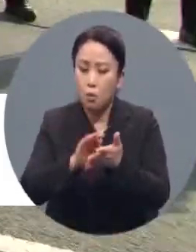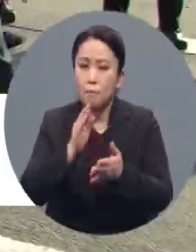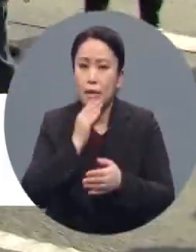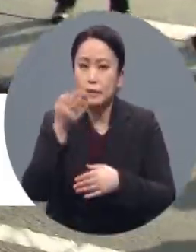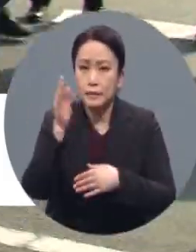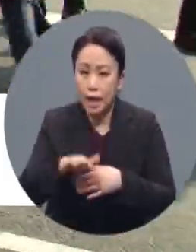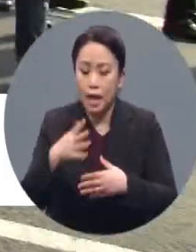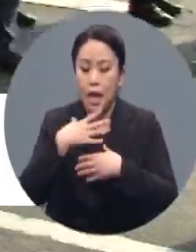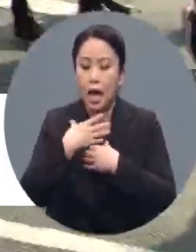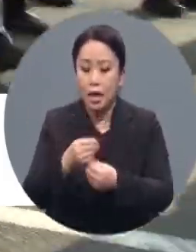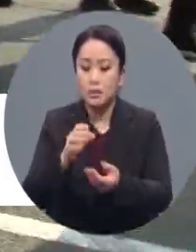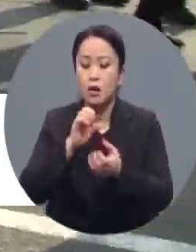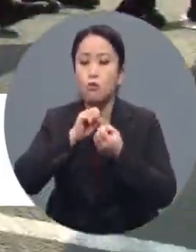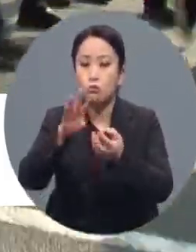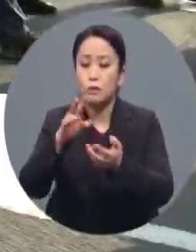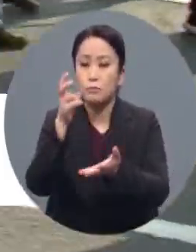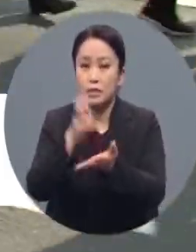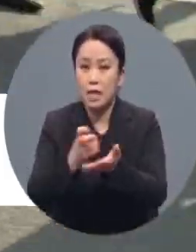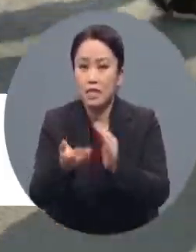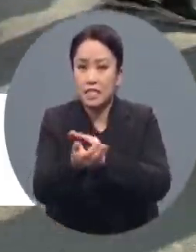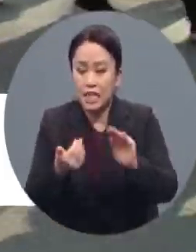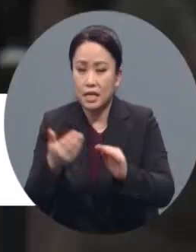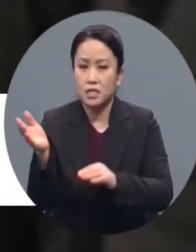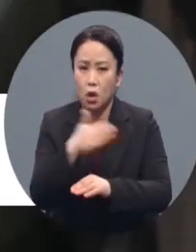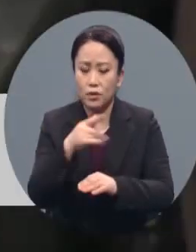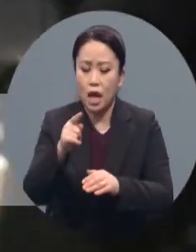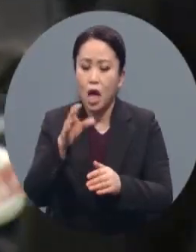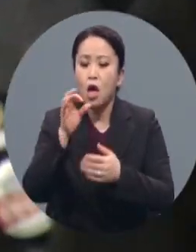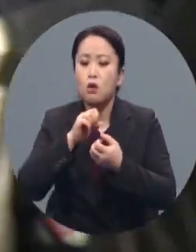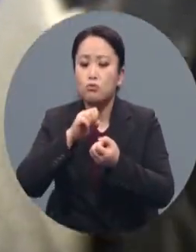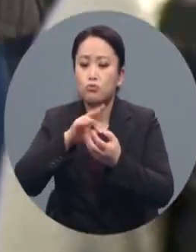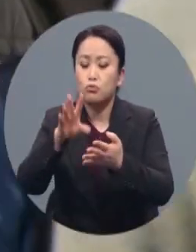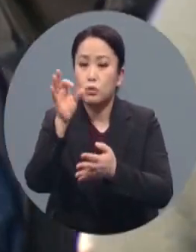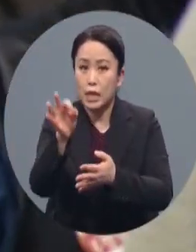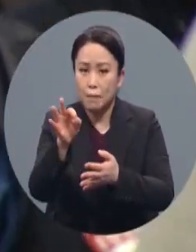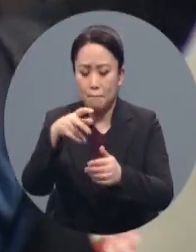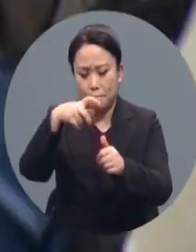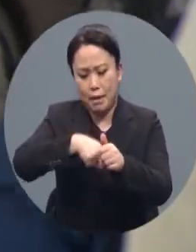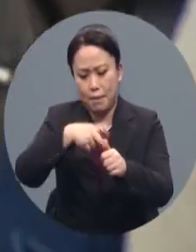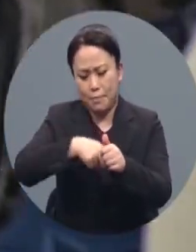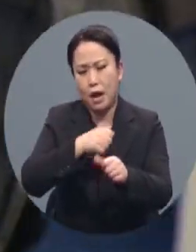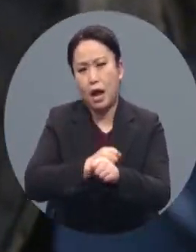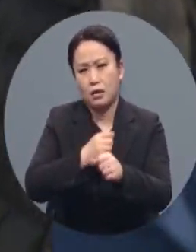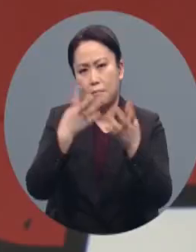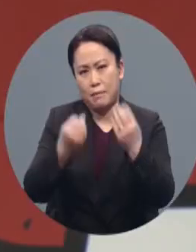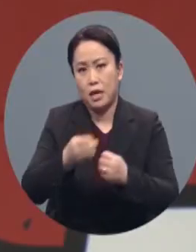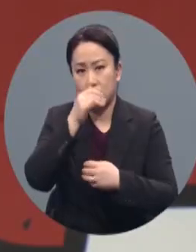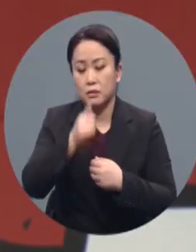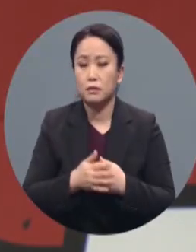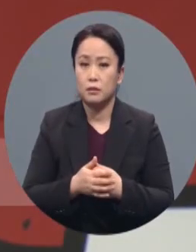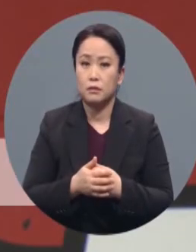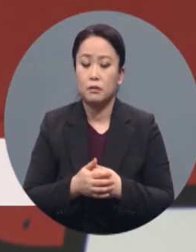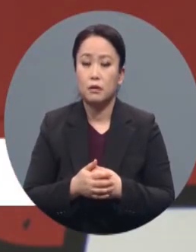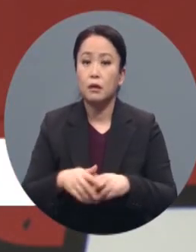이전엔 운송사들이 수수료 등의 명목으로 운임을 깎는 경우가 많았습니다. 지금